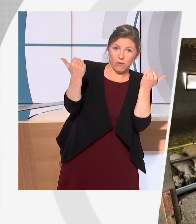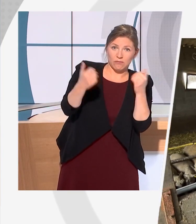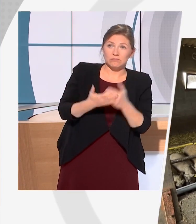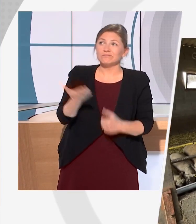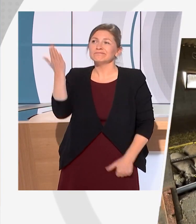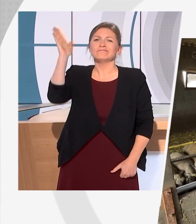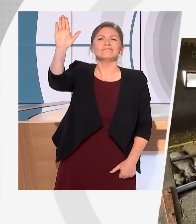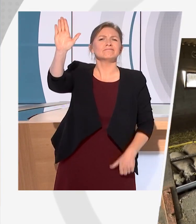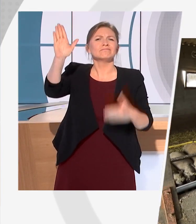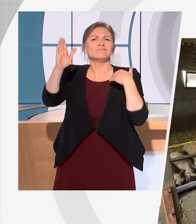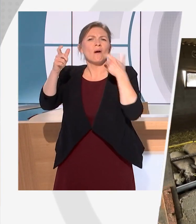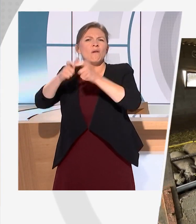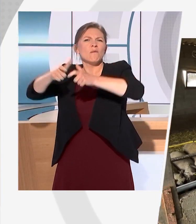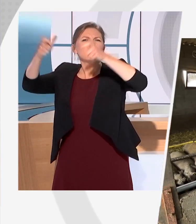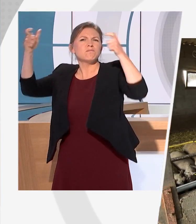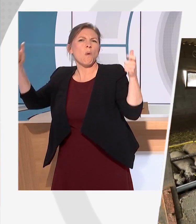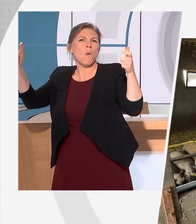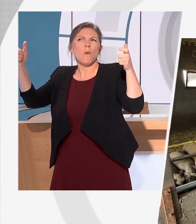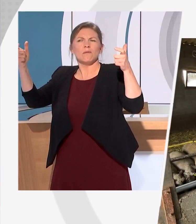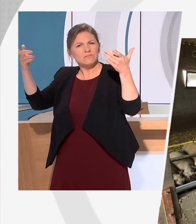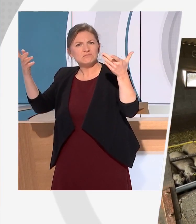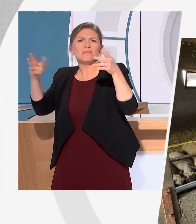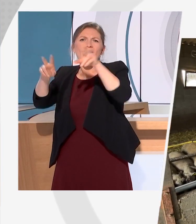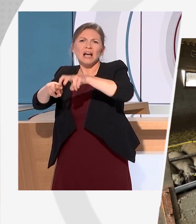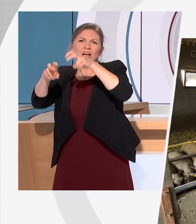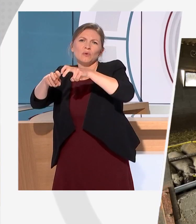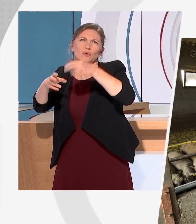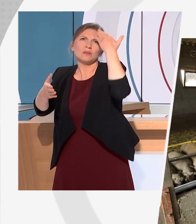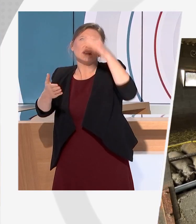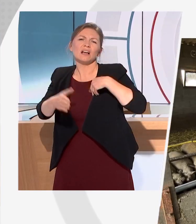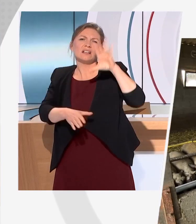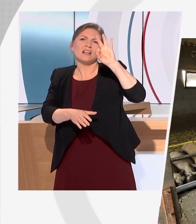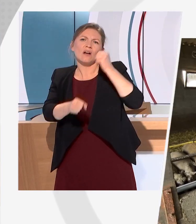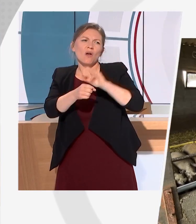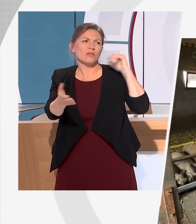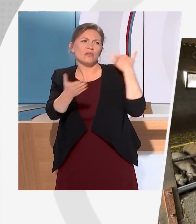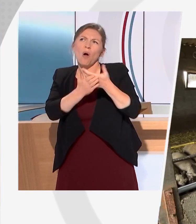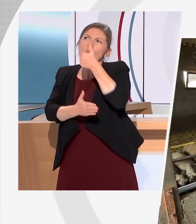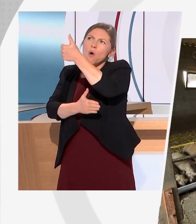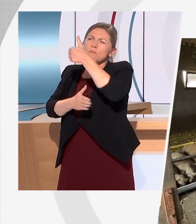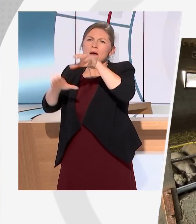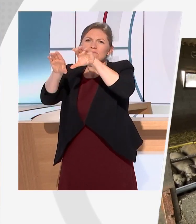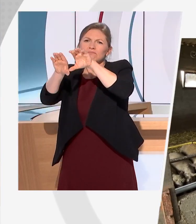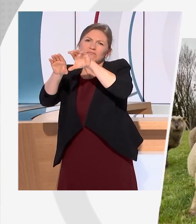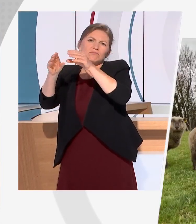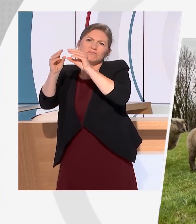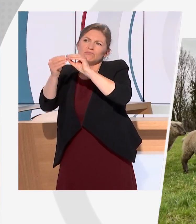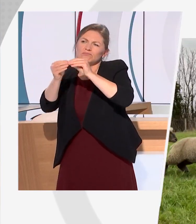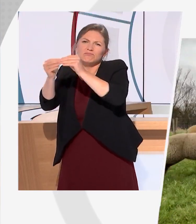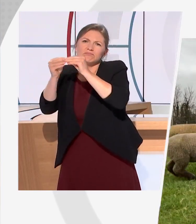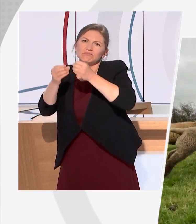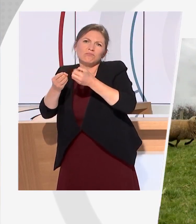belle à des structures qui sont, on le sait depuis 50 ans, à l'origine de beaucoup de maux paysans.